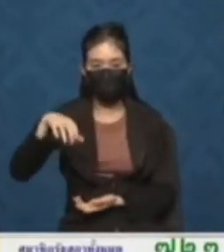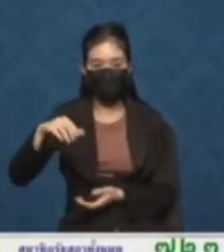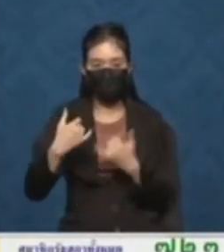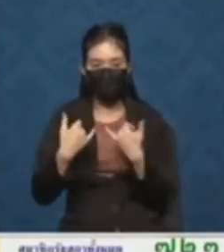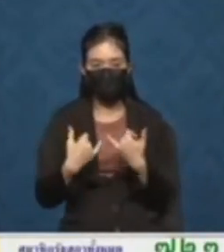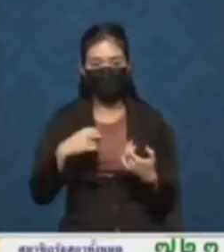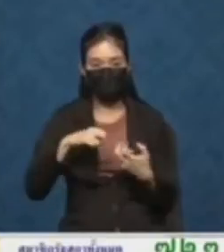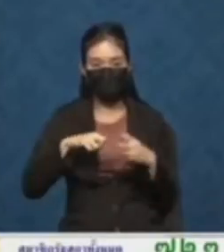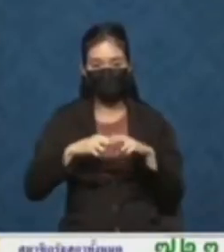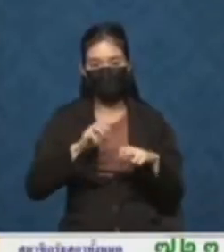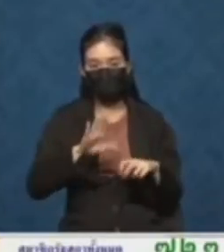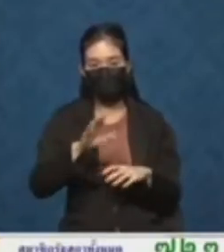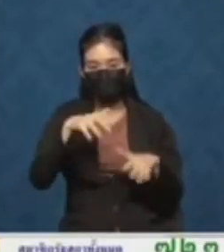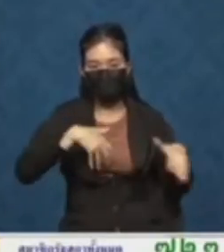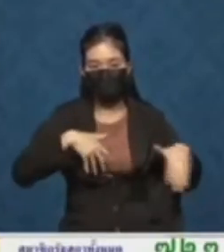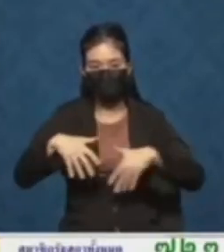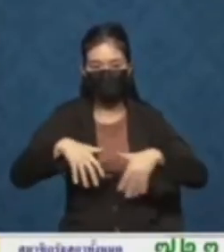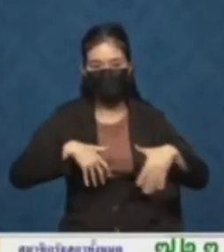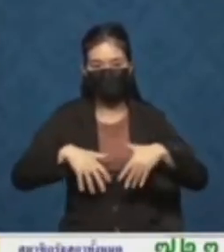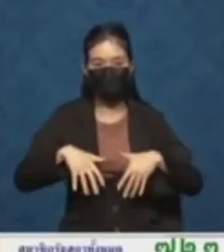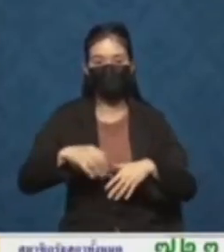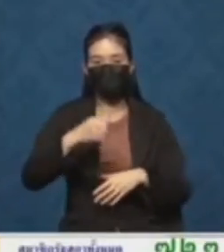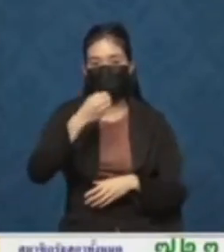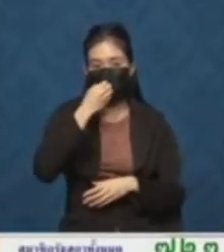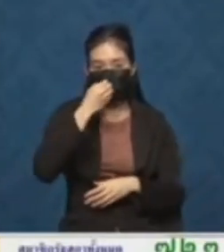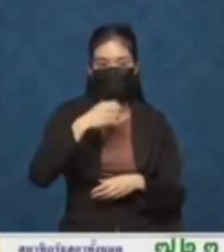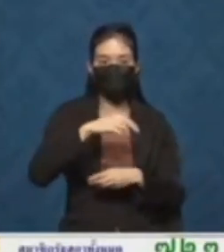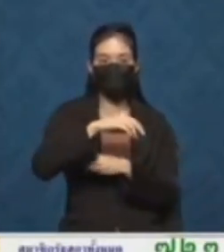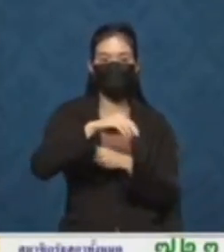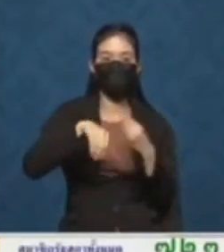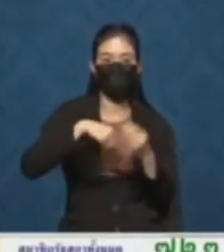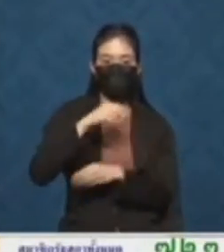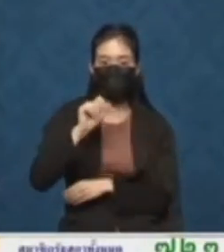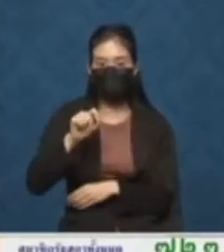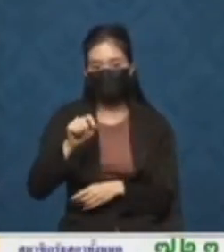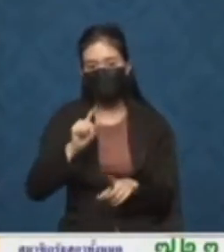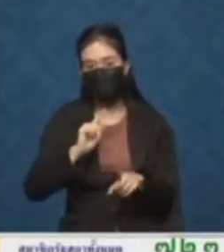จชีวิตประจำวันจึงต้องแก้ไขในหลายประเด็น